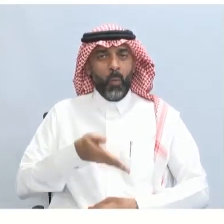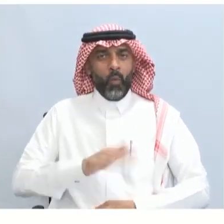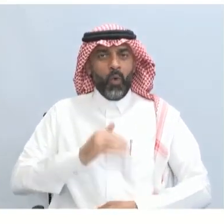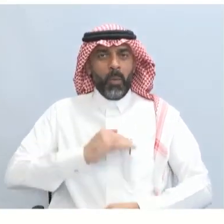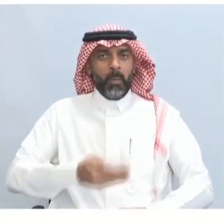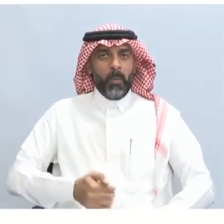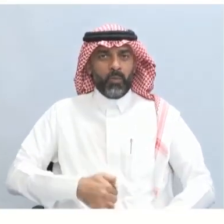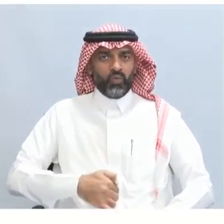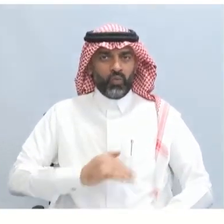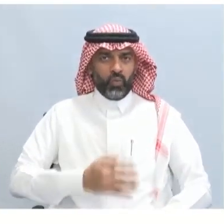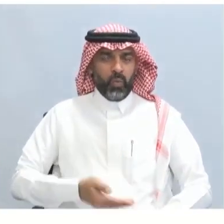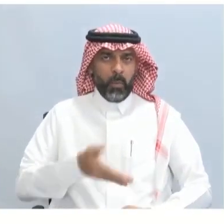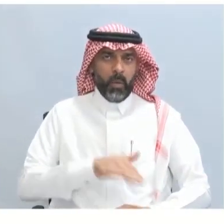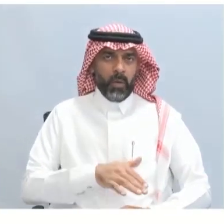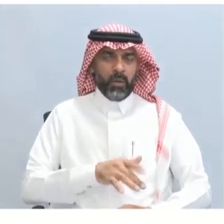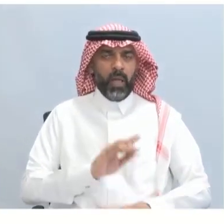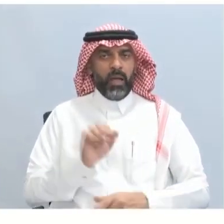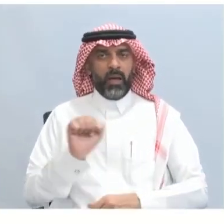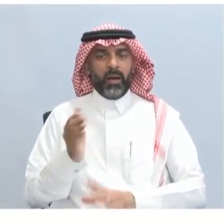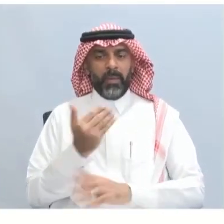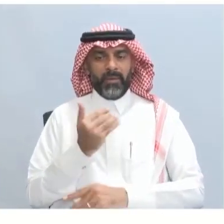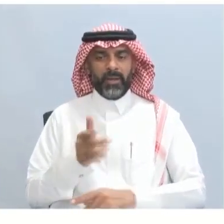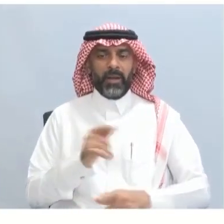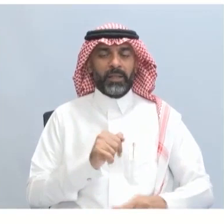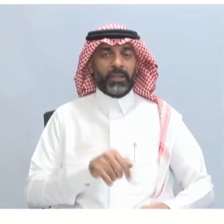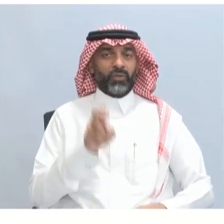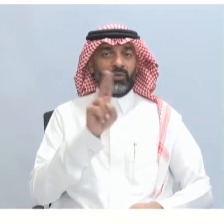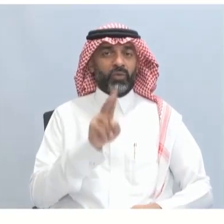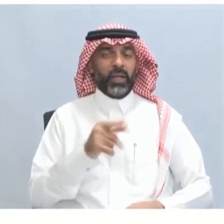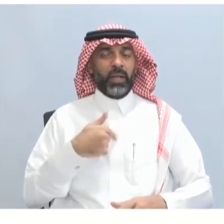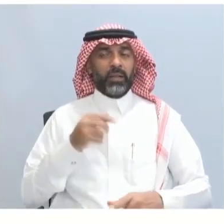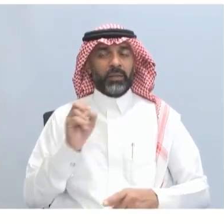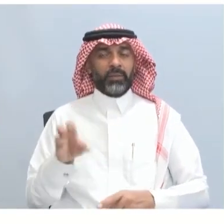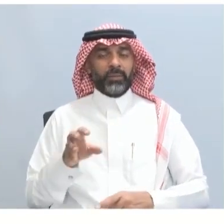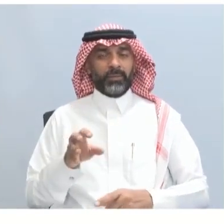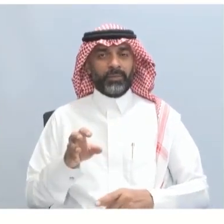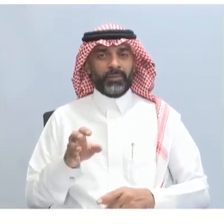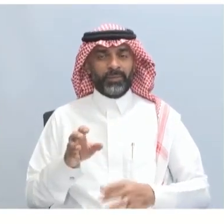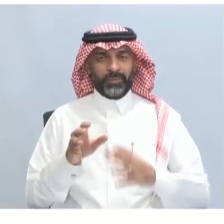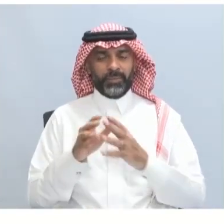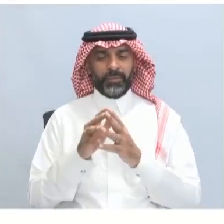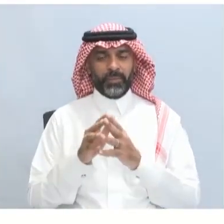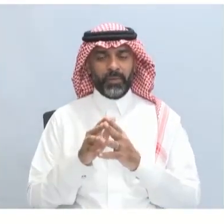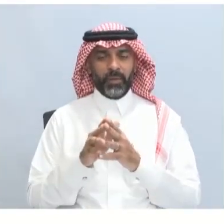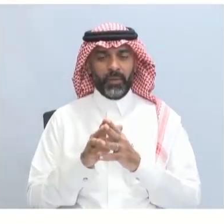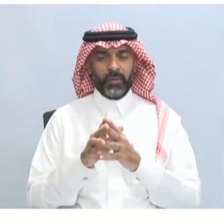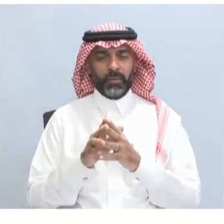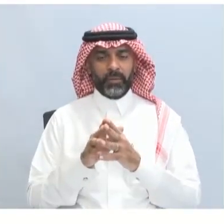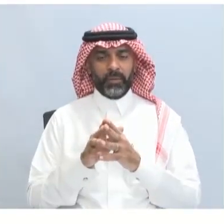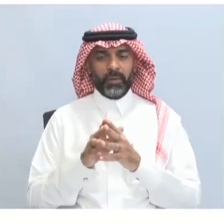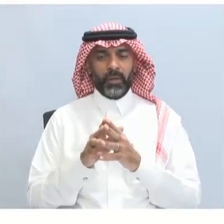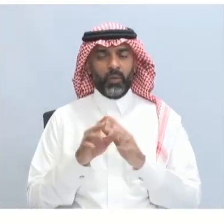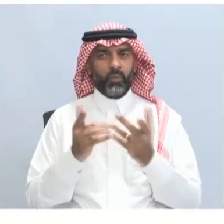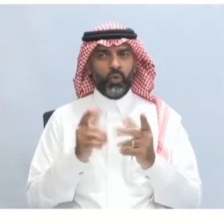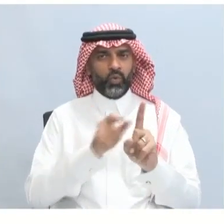يكن هنا بينا من هو الشخص الطبيعي ومتى تبدا الشخصيه القانونيه الطبيعيه وما هي علامات الثبوت بينا